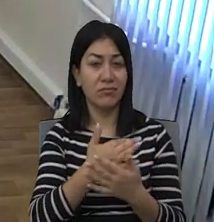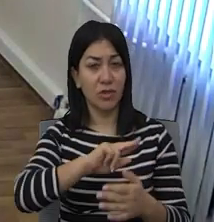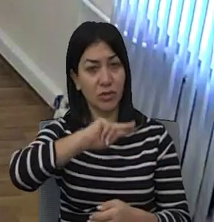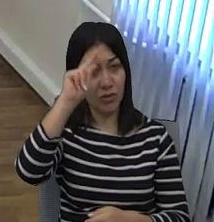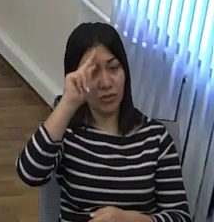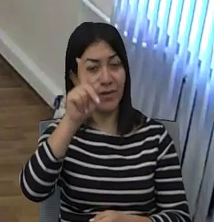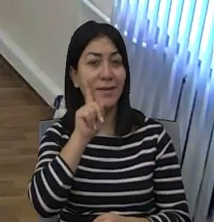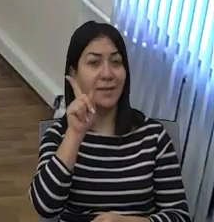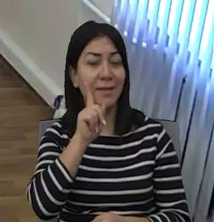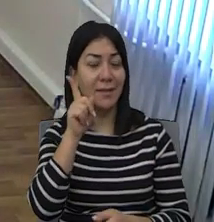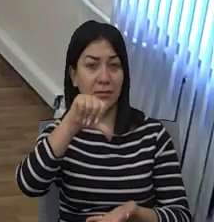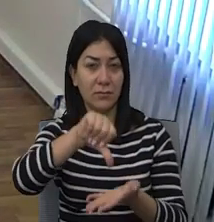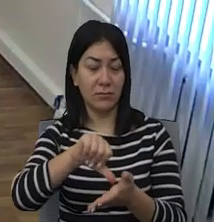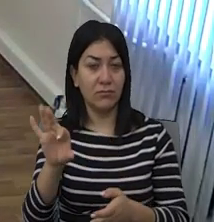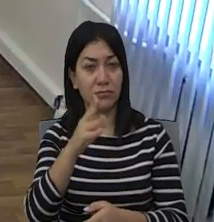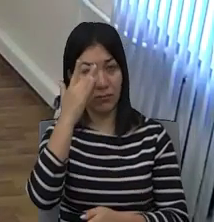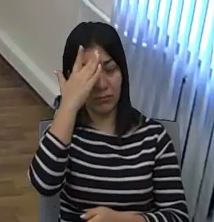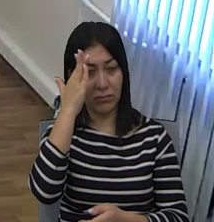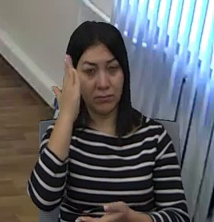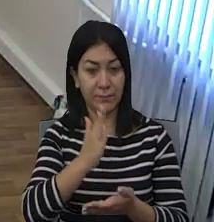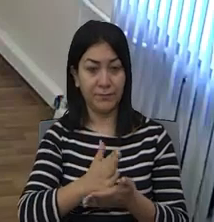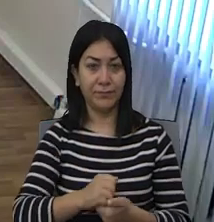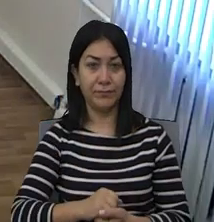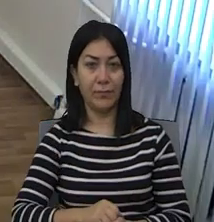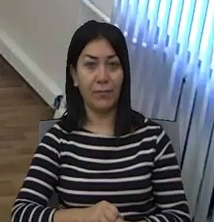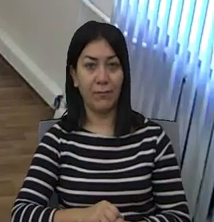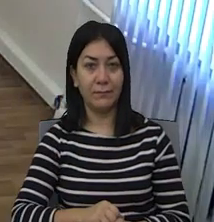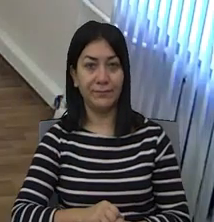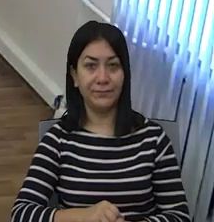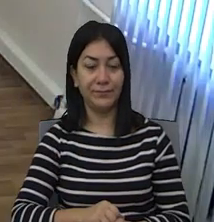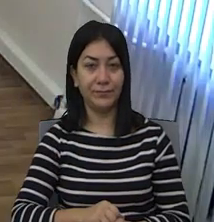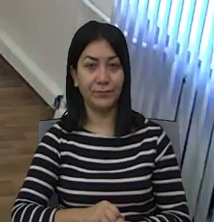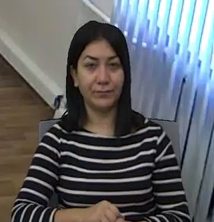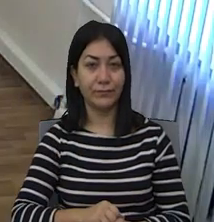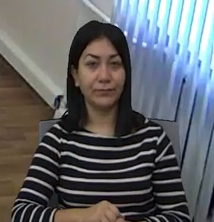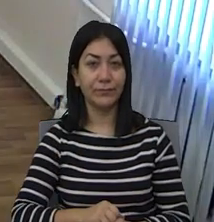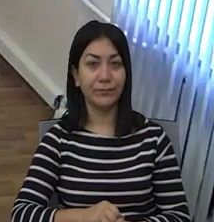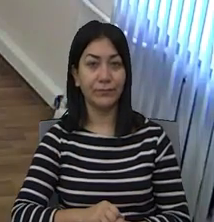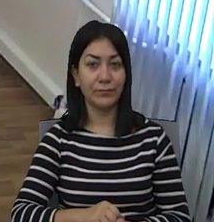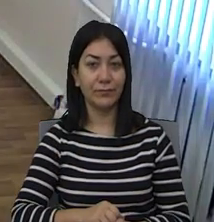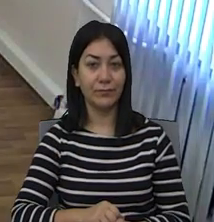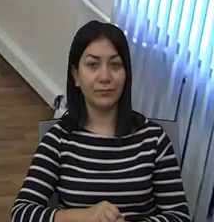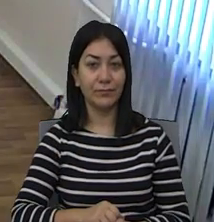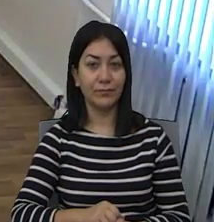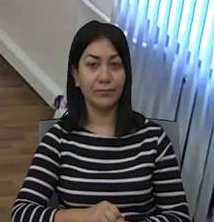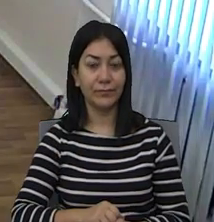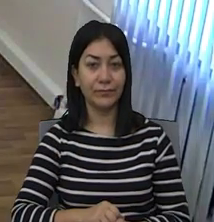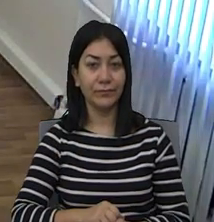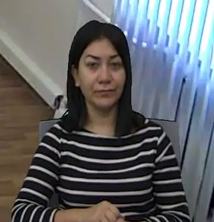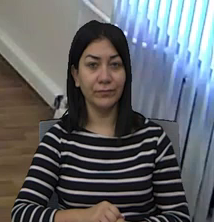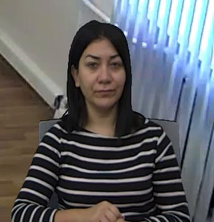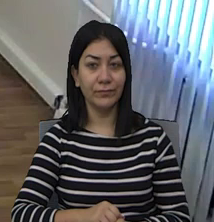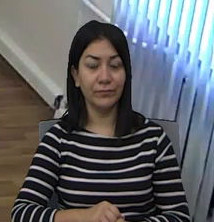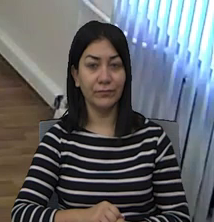ուսանող երիտասարդությանը։ So in closing, it is our firm belief that this project supports the pillars of Armenia's